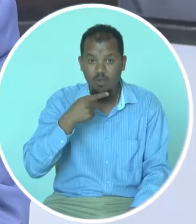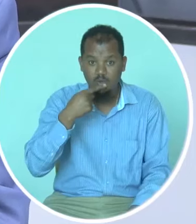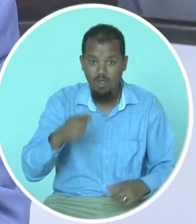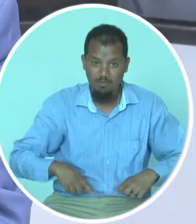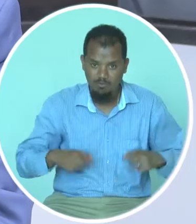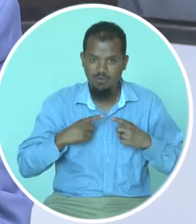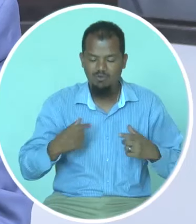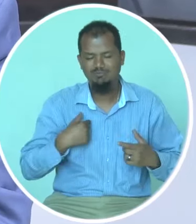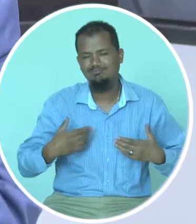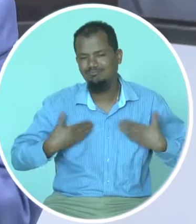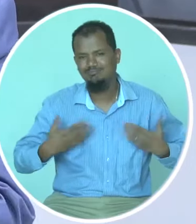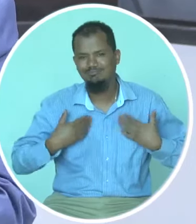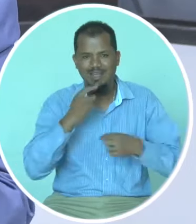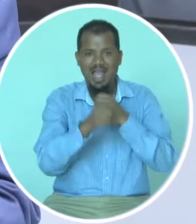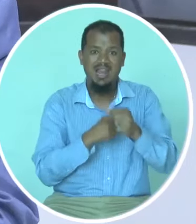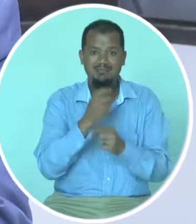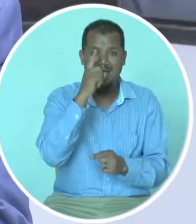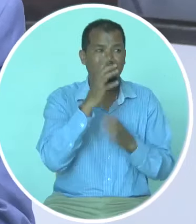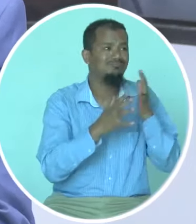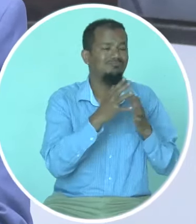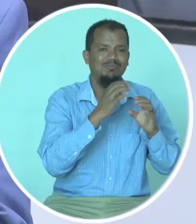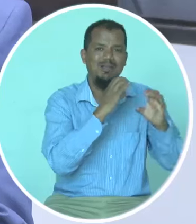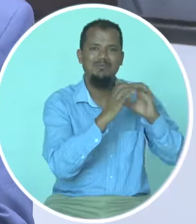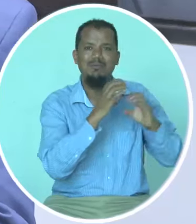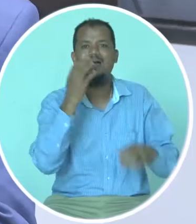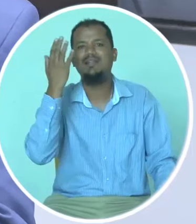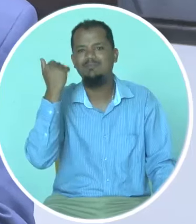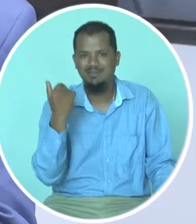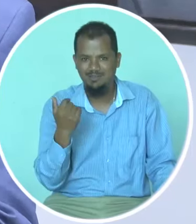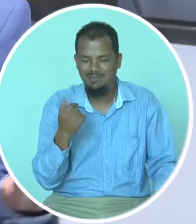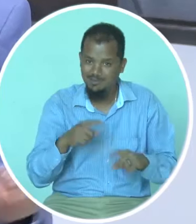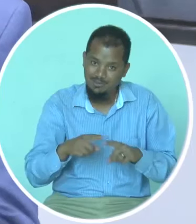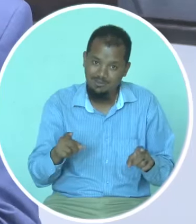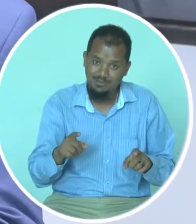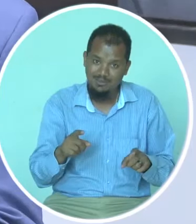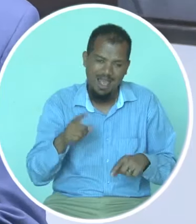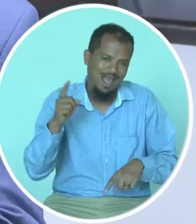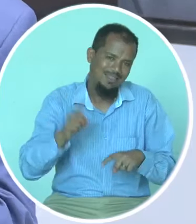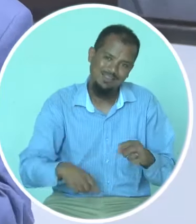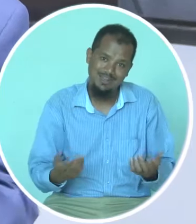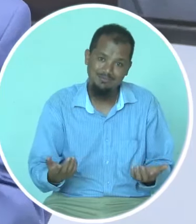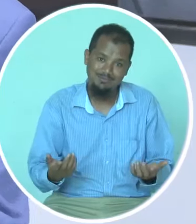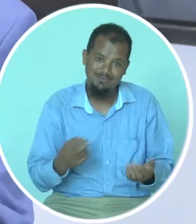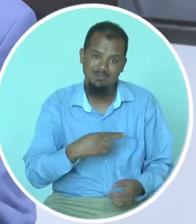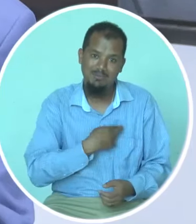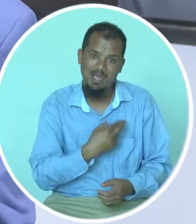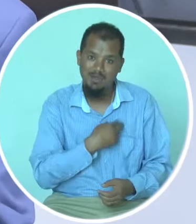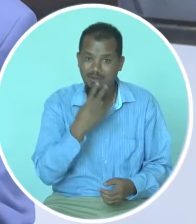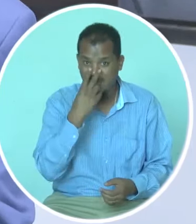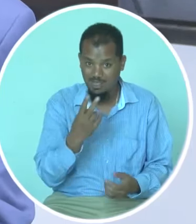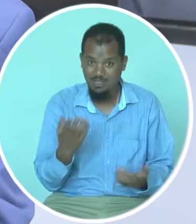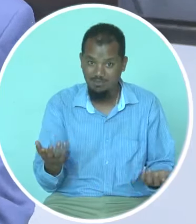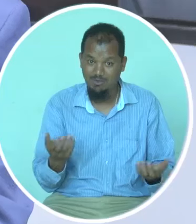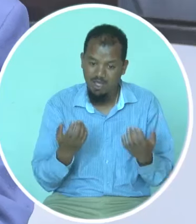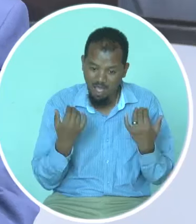ቢኖር ደስታችን ነበር ዓለም ሁሉ በአንድ ቋንቋ ይግባባ ነበር ድሮኮ ነገር ግን አልተቻለም ነው የሚባለው አይደል በሃይማኖቱም ያየነው